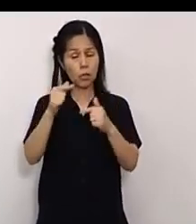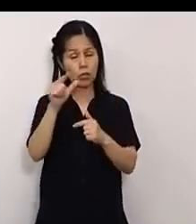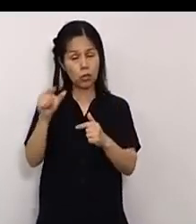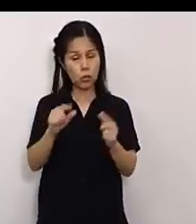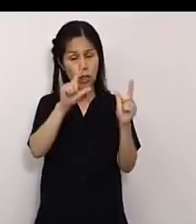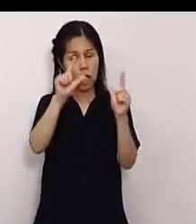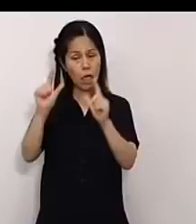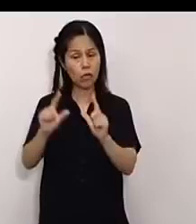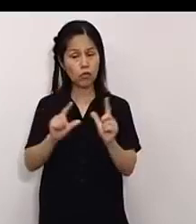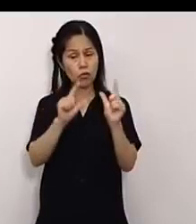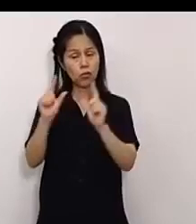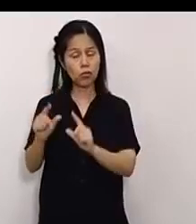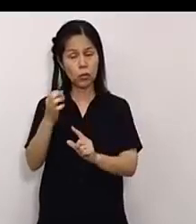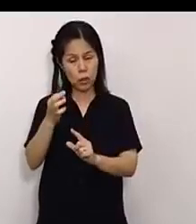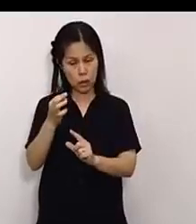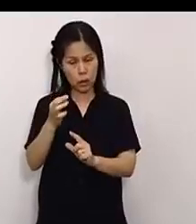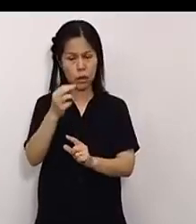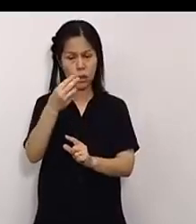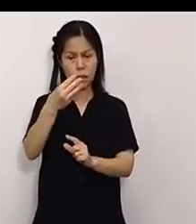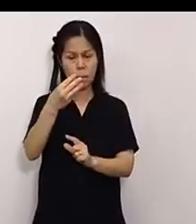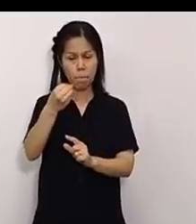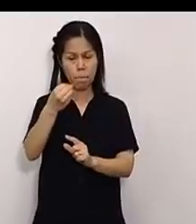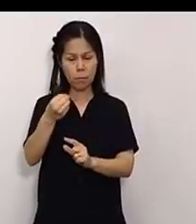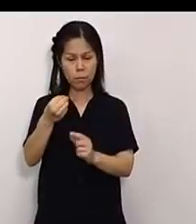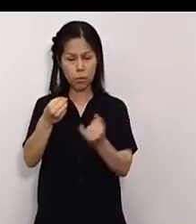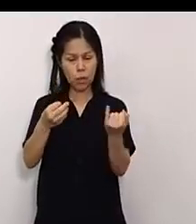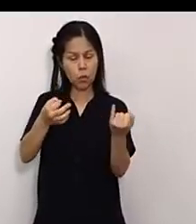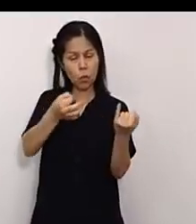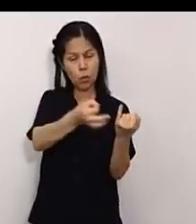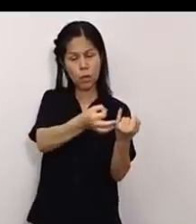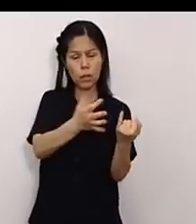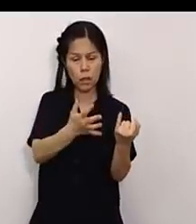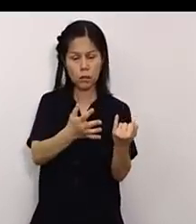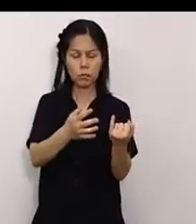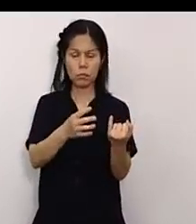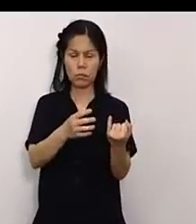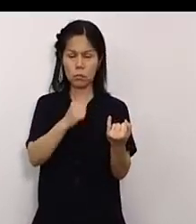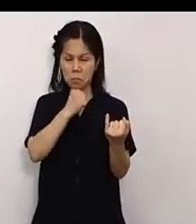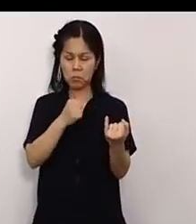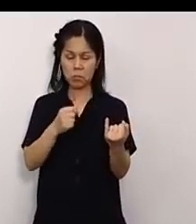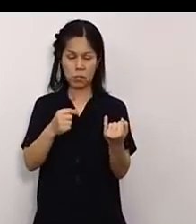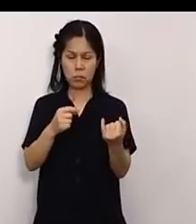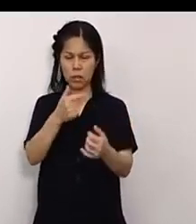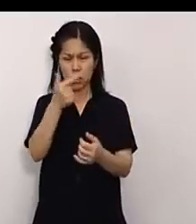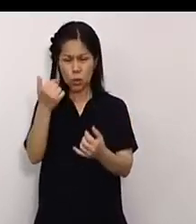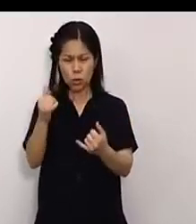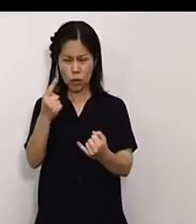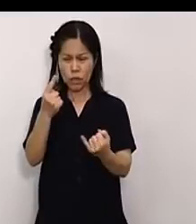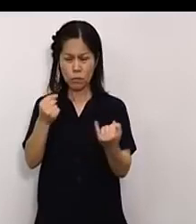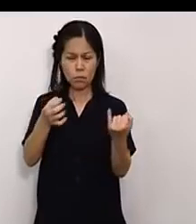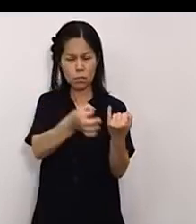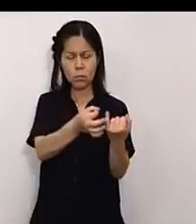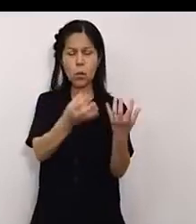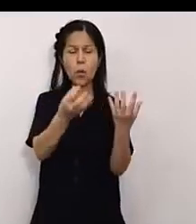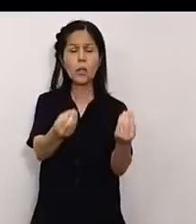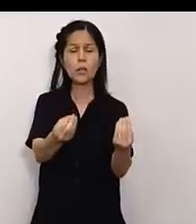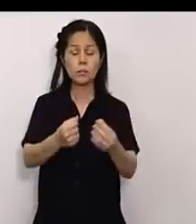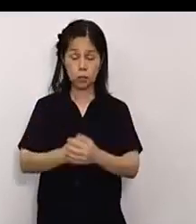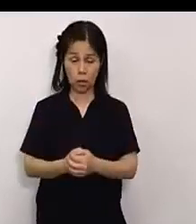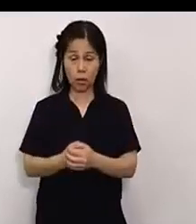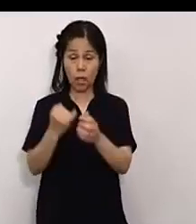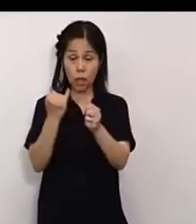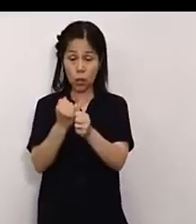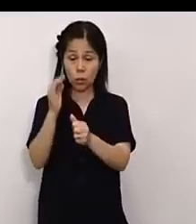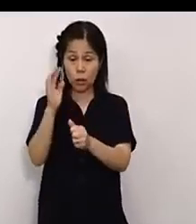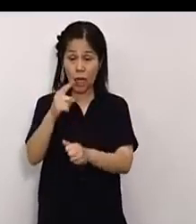費を、例えば3万円しか渡さないとか、ひどい人は1万円しか渡さないとか、あとは結婚以来1円もお金を